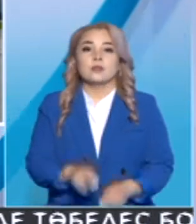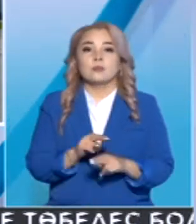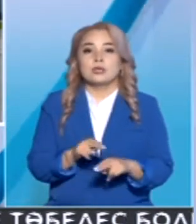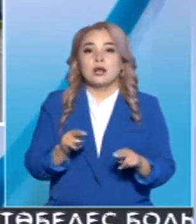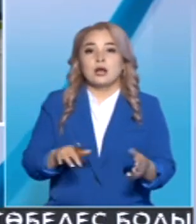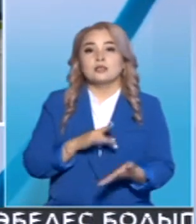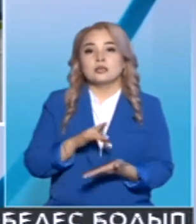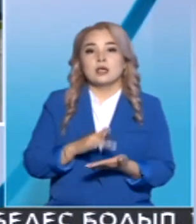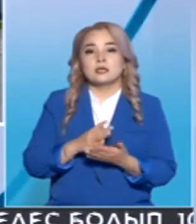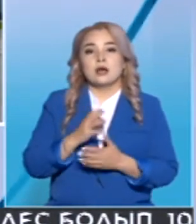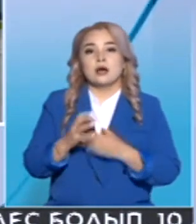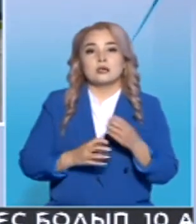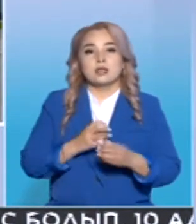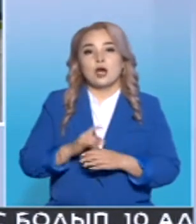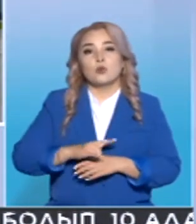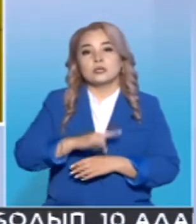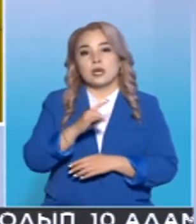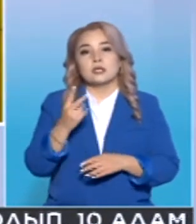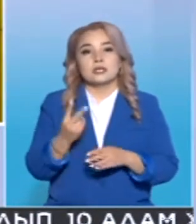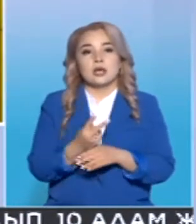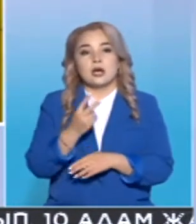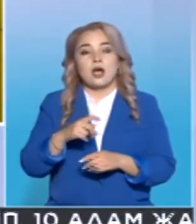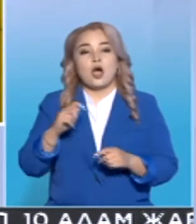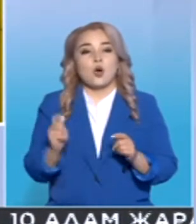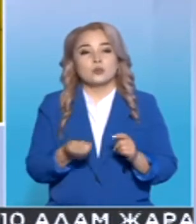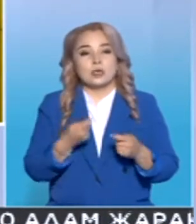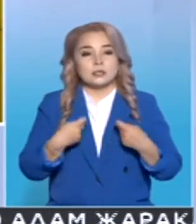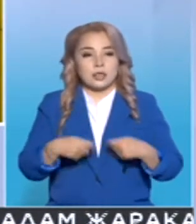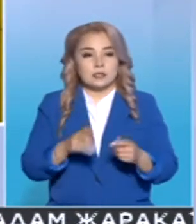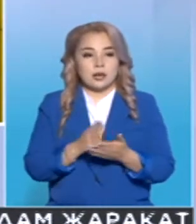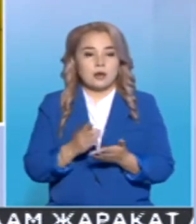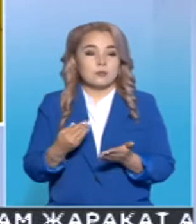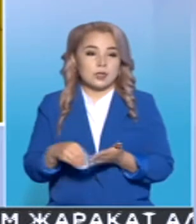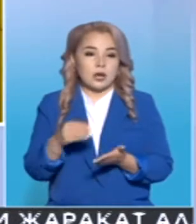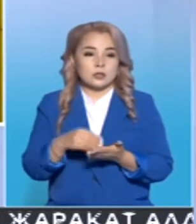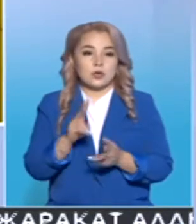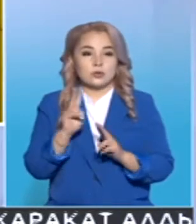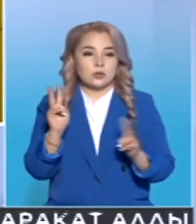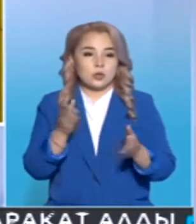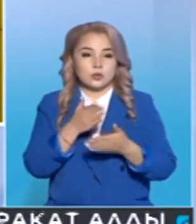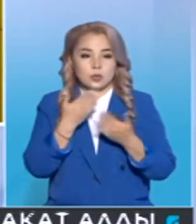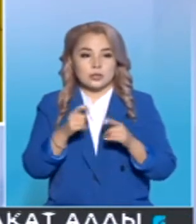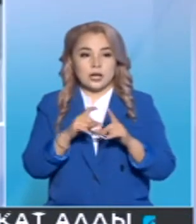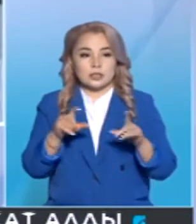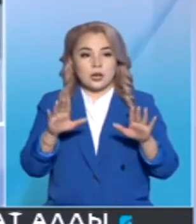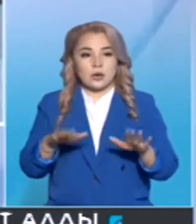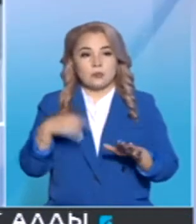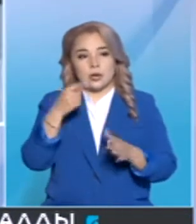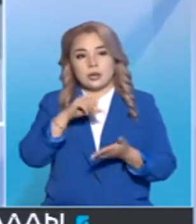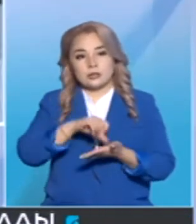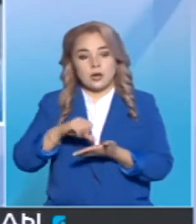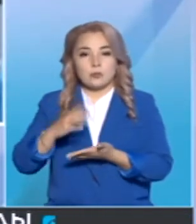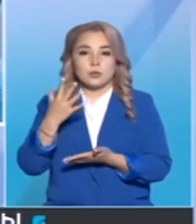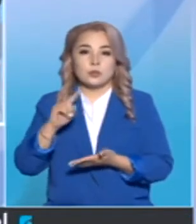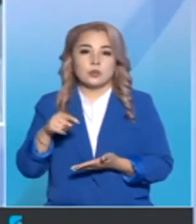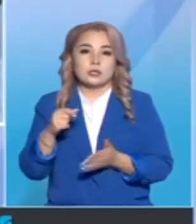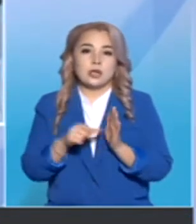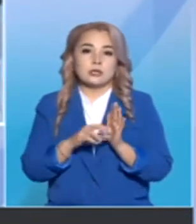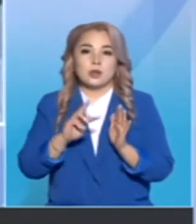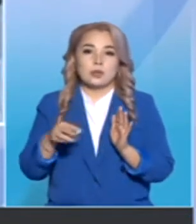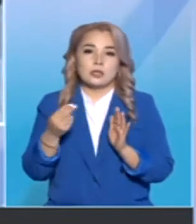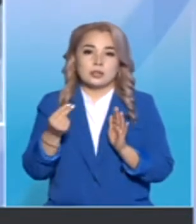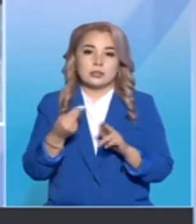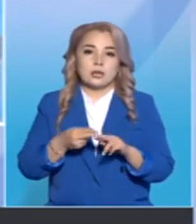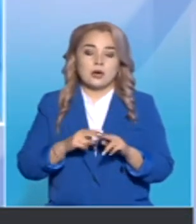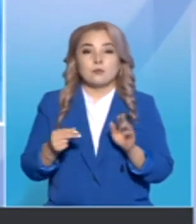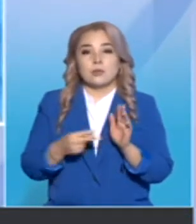Петропавл халықаралық әуежайы екі рет аукционға шығарылып, сатып алушы табылмады. Бұған дейін нысанның мүлкі 5,6 миллиард